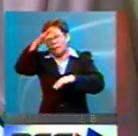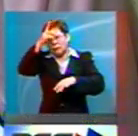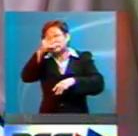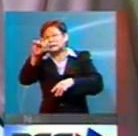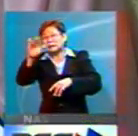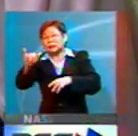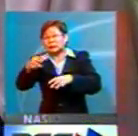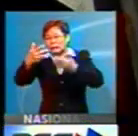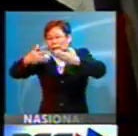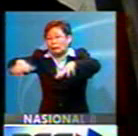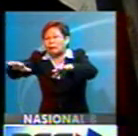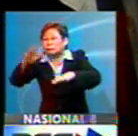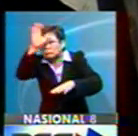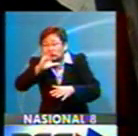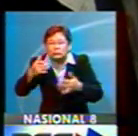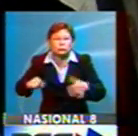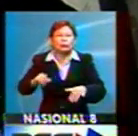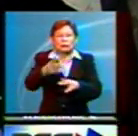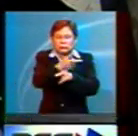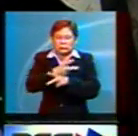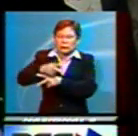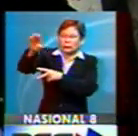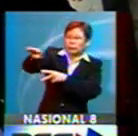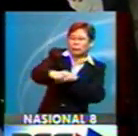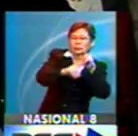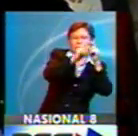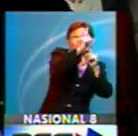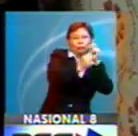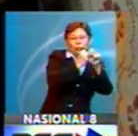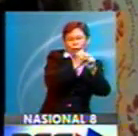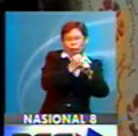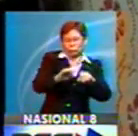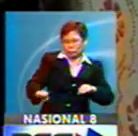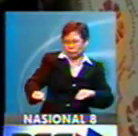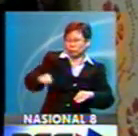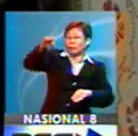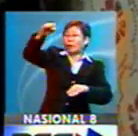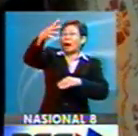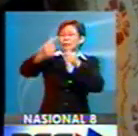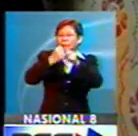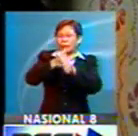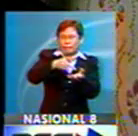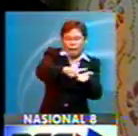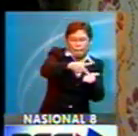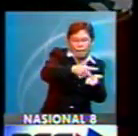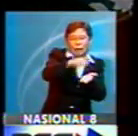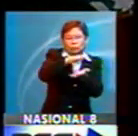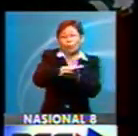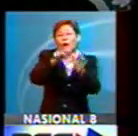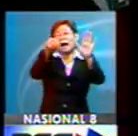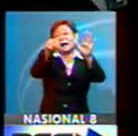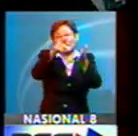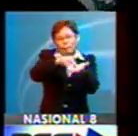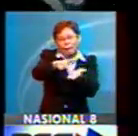terpaksa menjaga kesemua adik-adiknya yang berusia antara 1 tahun hingga 15 tahun. Dan perbelanjaan untuk menampung persekolahan 6 daripada